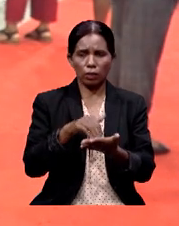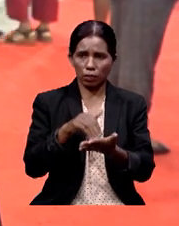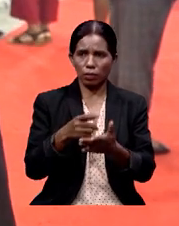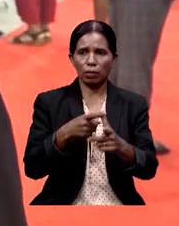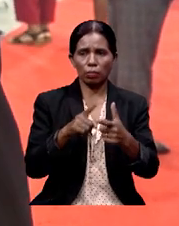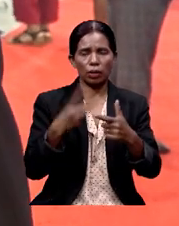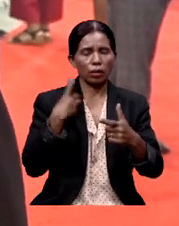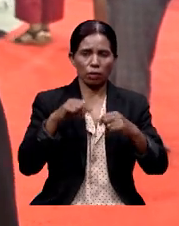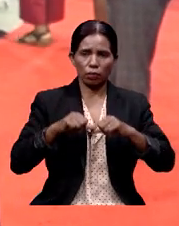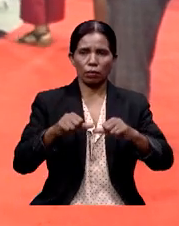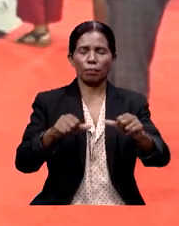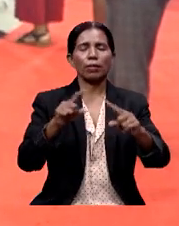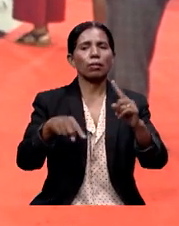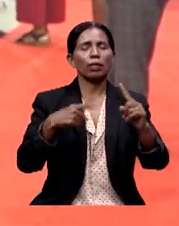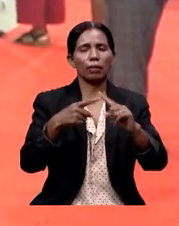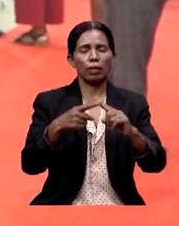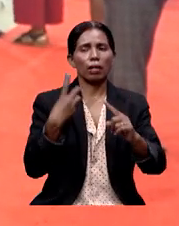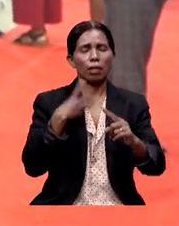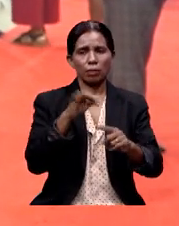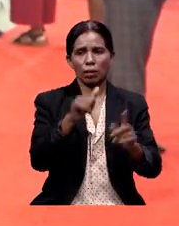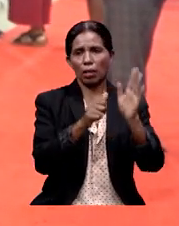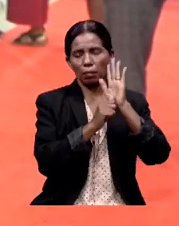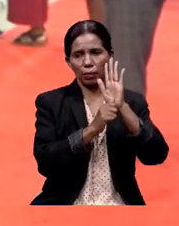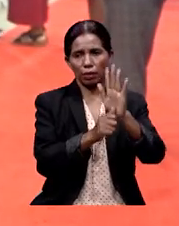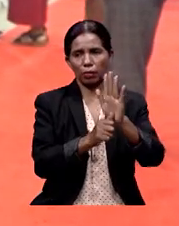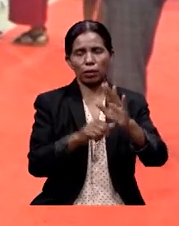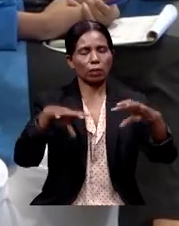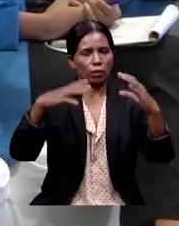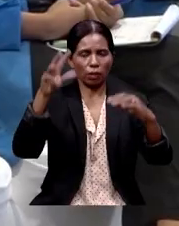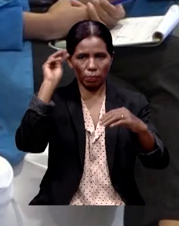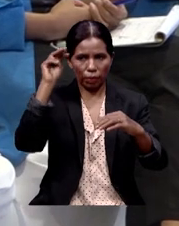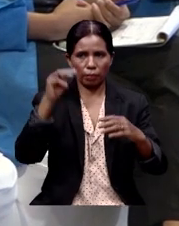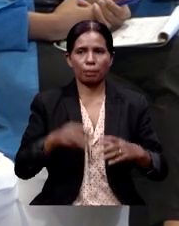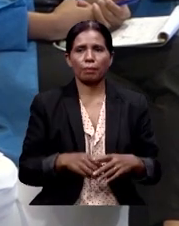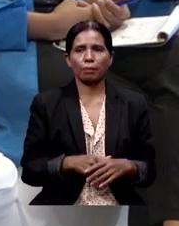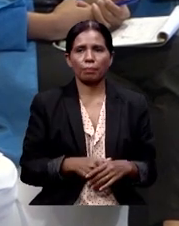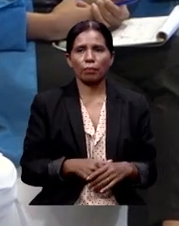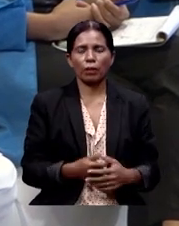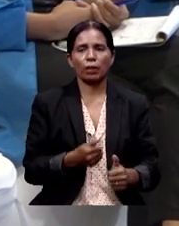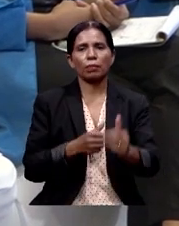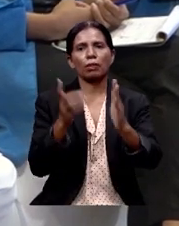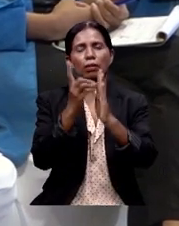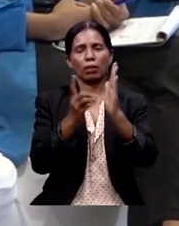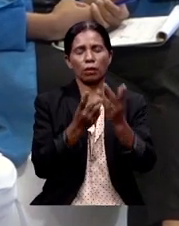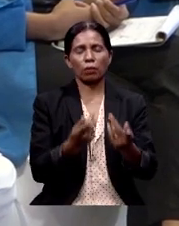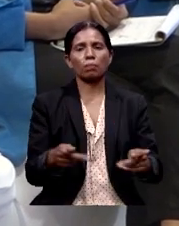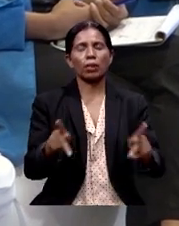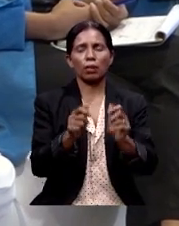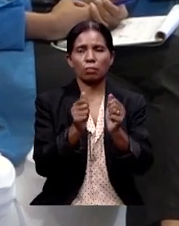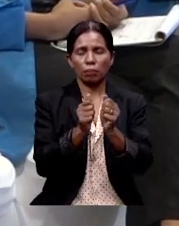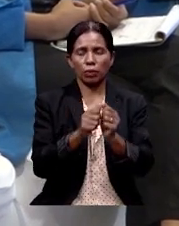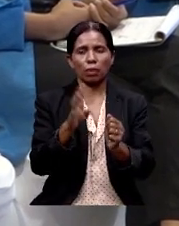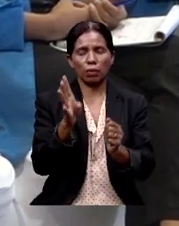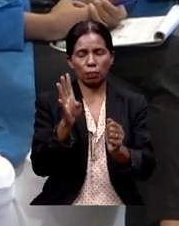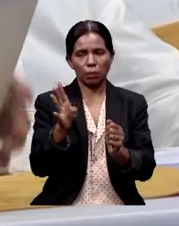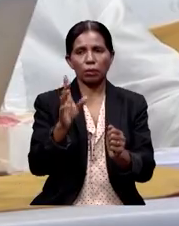saya continua dan sim amin saya presenta by conselho ministro ne. Tuirdados empresa ha mutu katrun resing itu mak beneficia